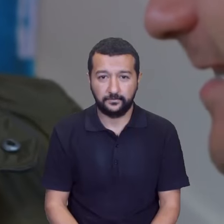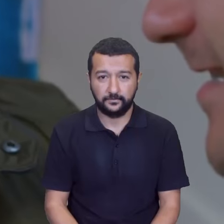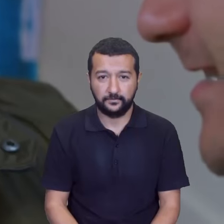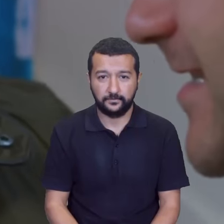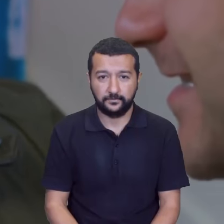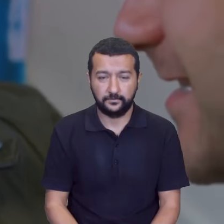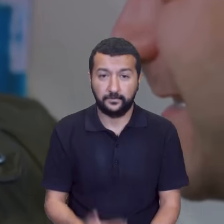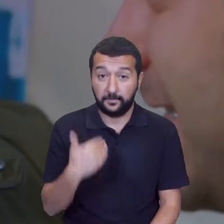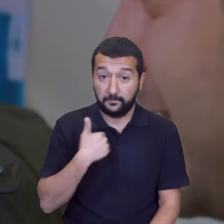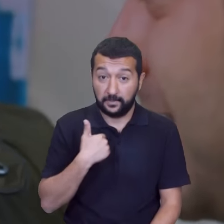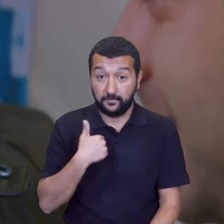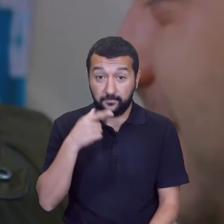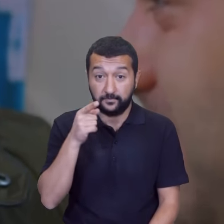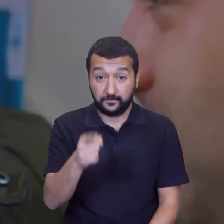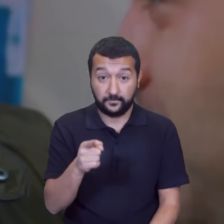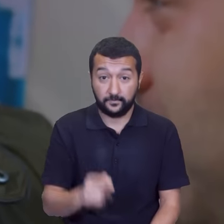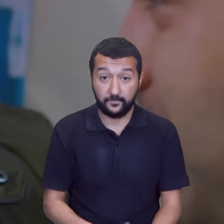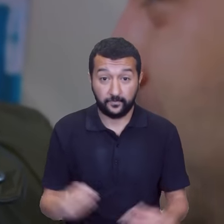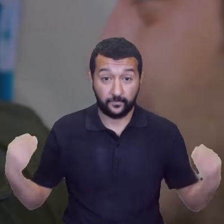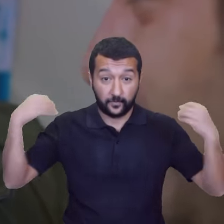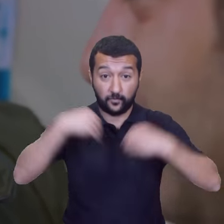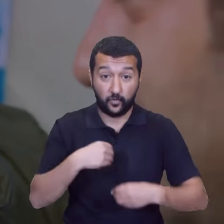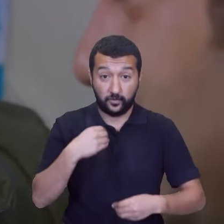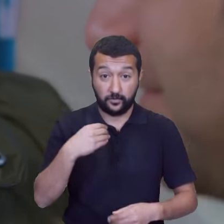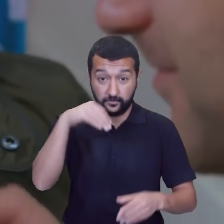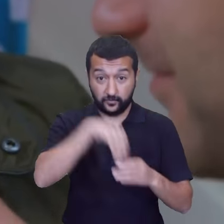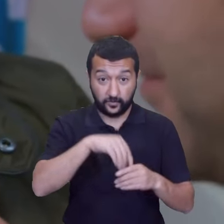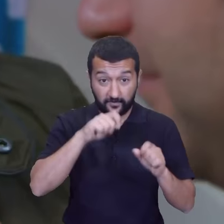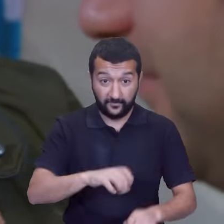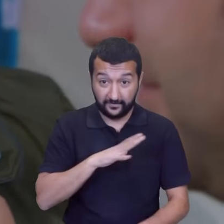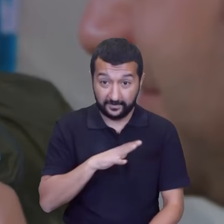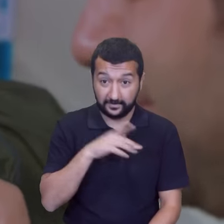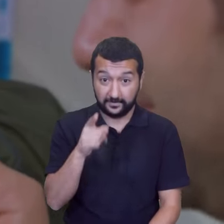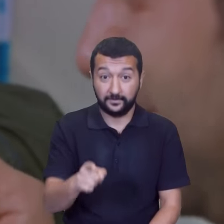Paraları göstererek havalandırdı. Üstümde de mi sulanmak?